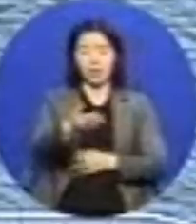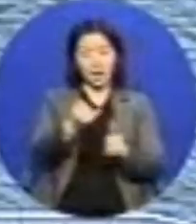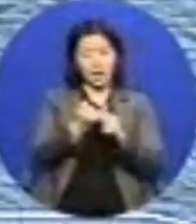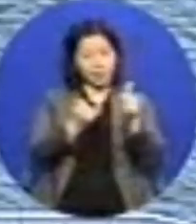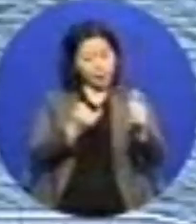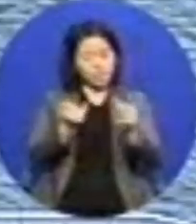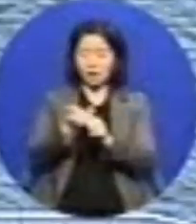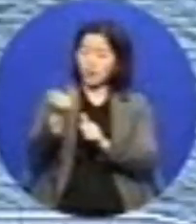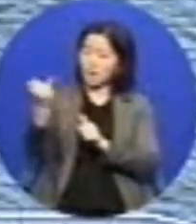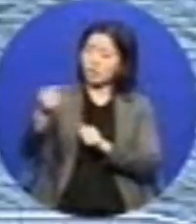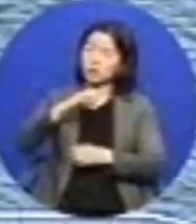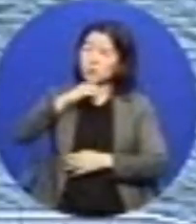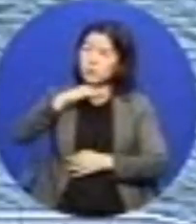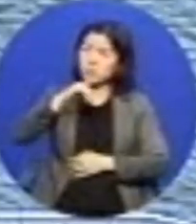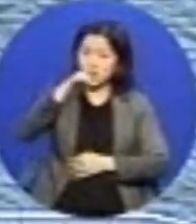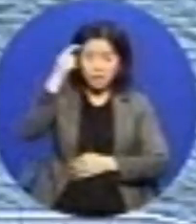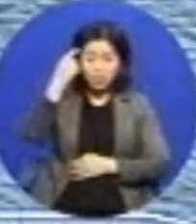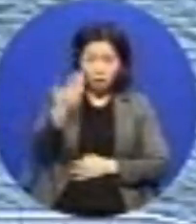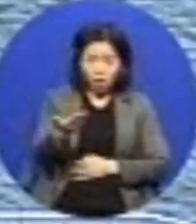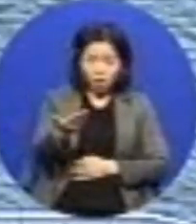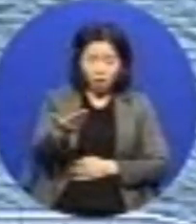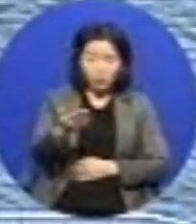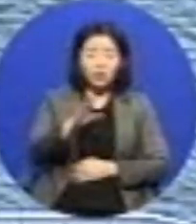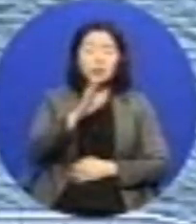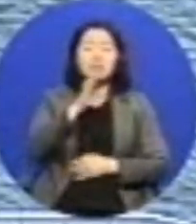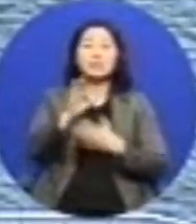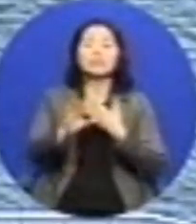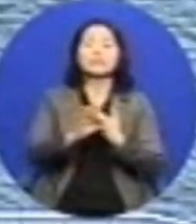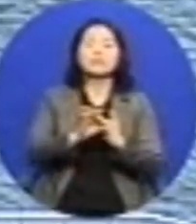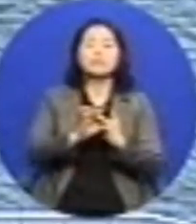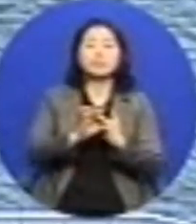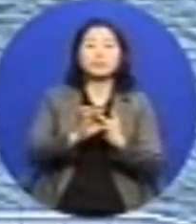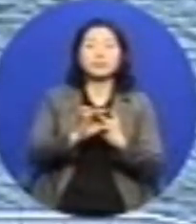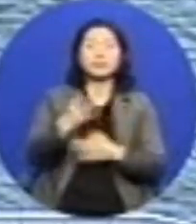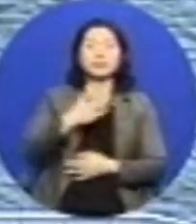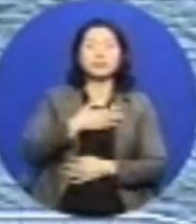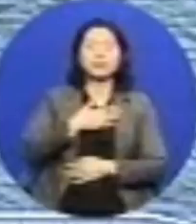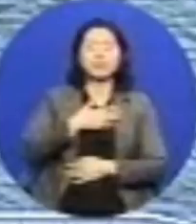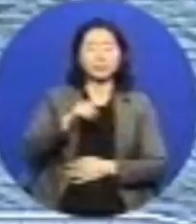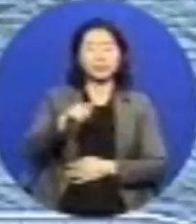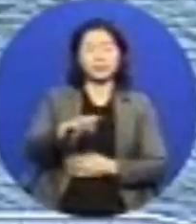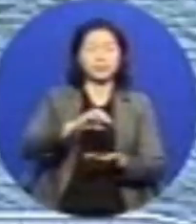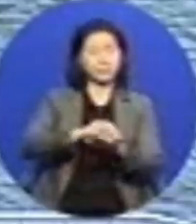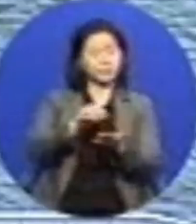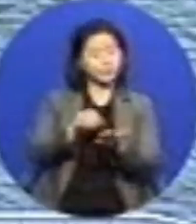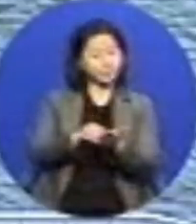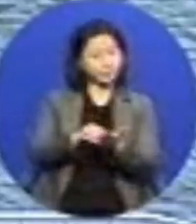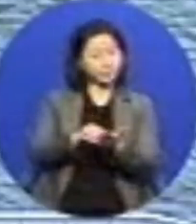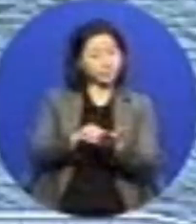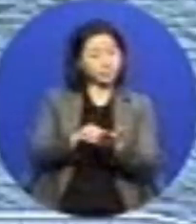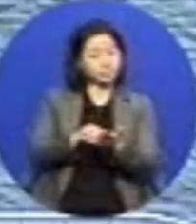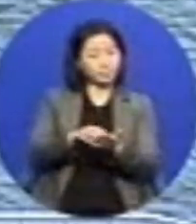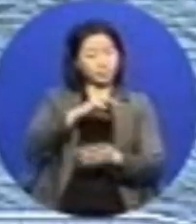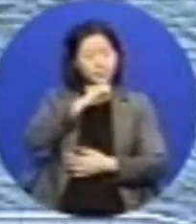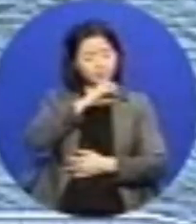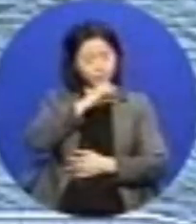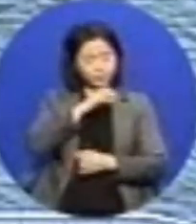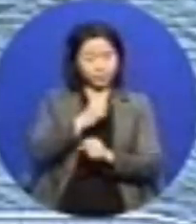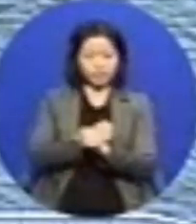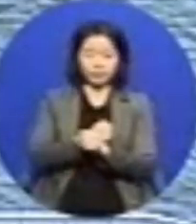불만이 있으십니까 그렇다면 내가 이런 정도 쯤으로 불평하고